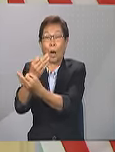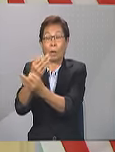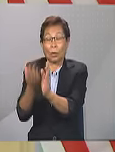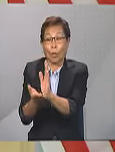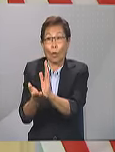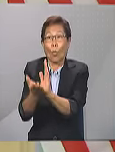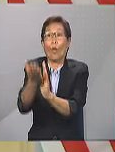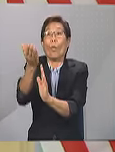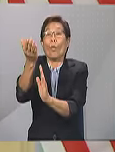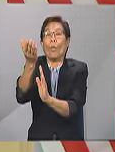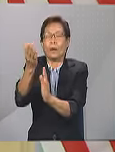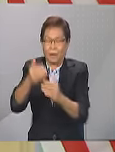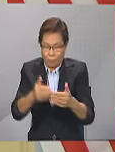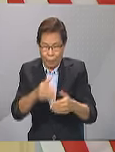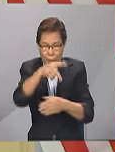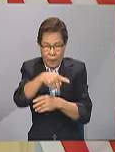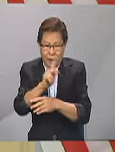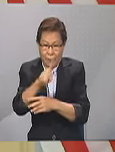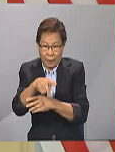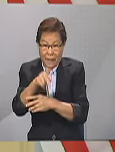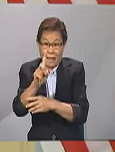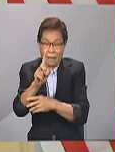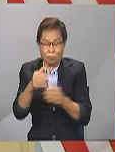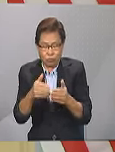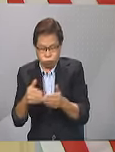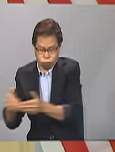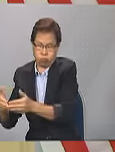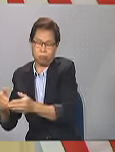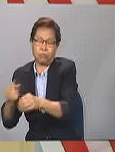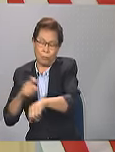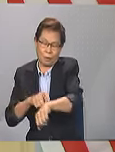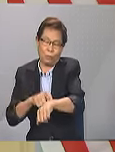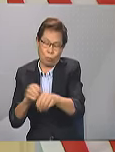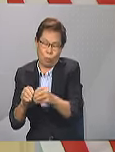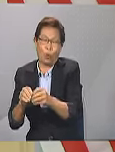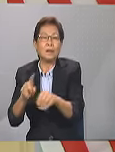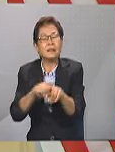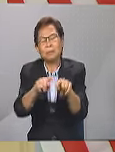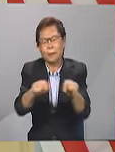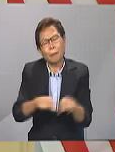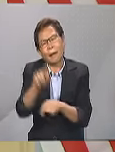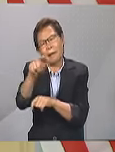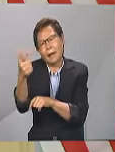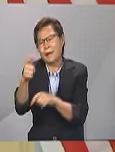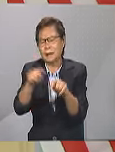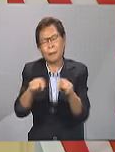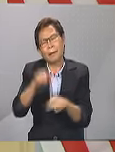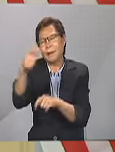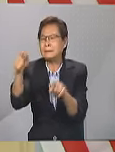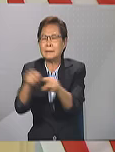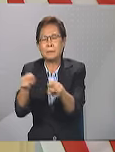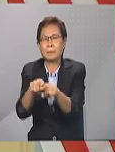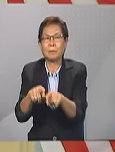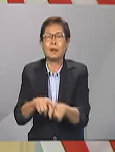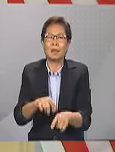sambungkan saya segi tempuh bikin video tersebut begitu juga di tempat lain walau menelepon Nah